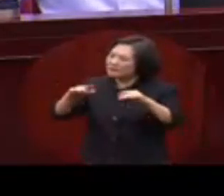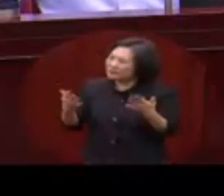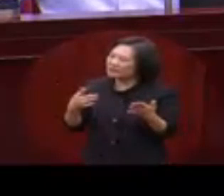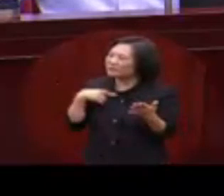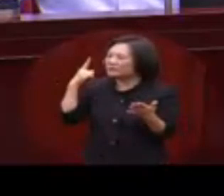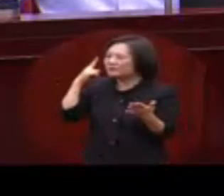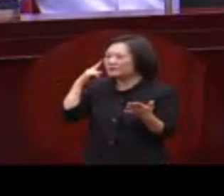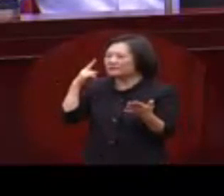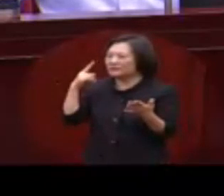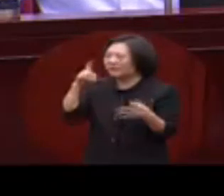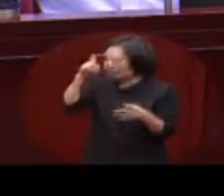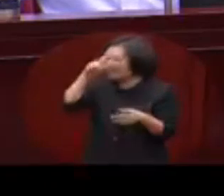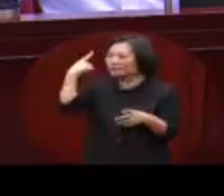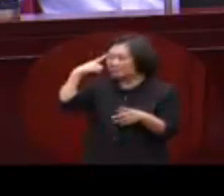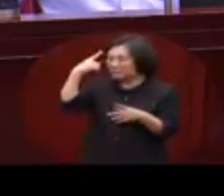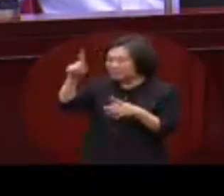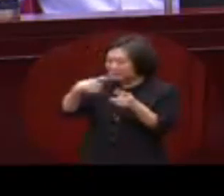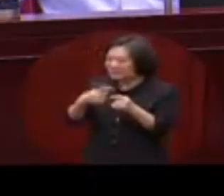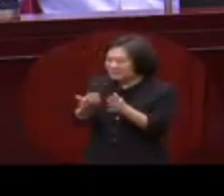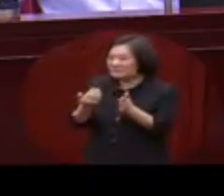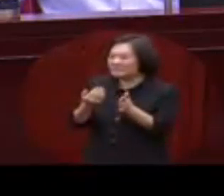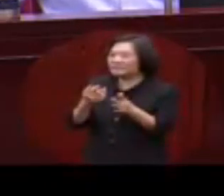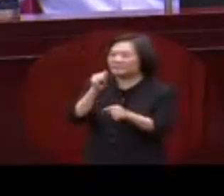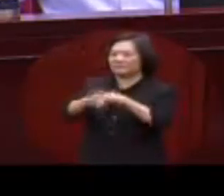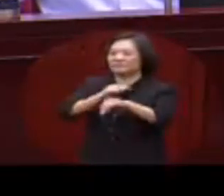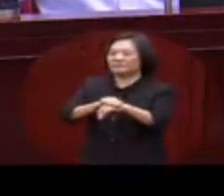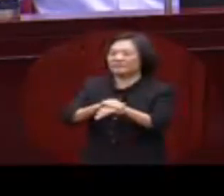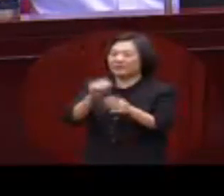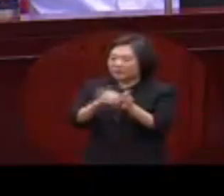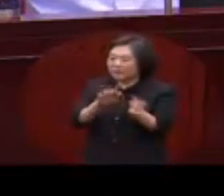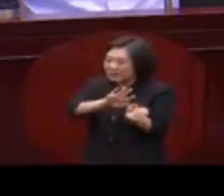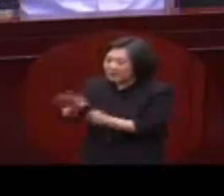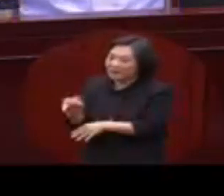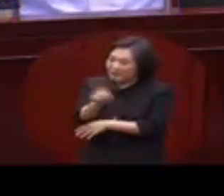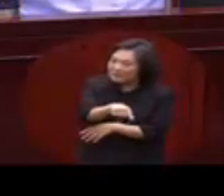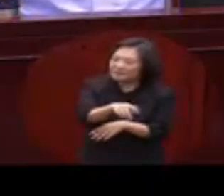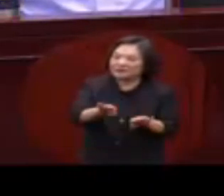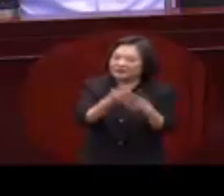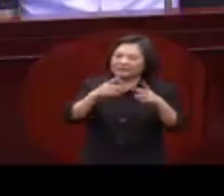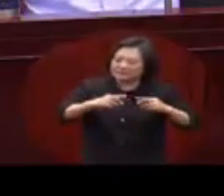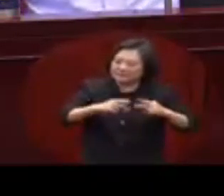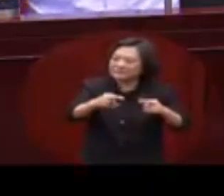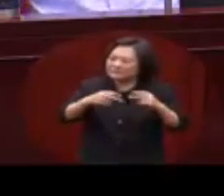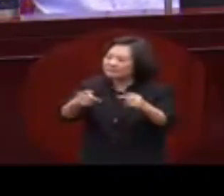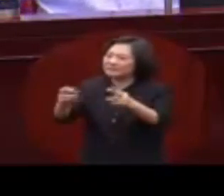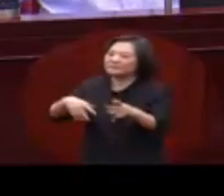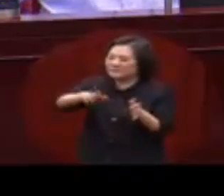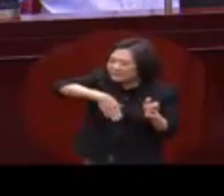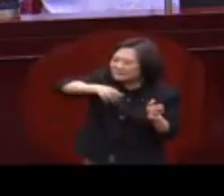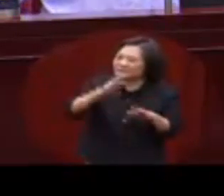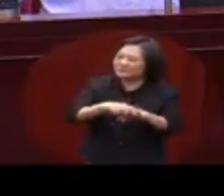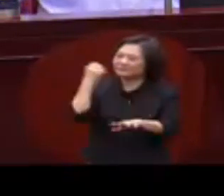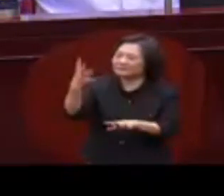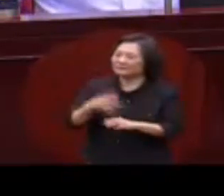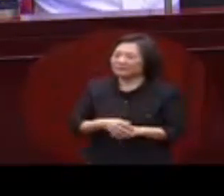哦，在明年之前把拼把全部做完，做完之后我们就开始有那个每年的更新计划。所以邻里交通改善计划算是我们一个比较小